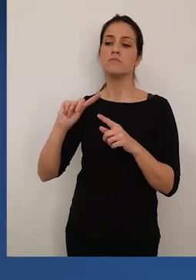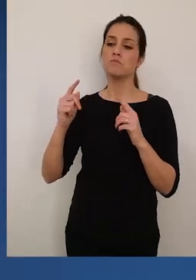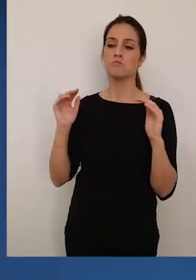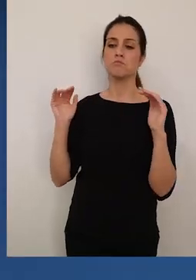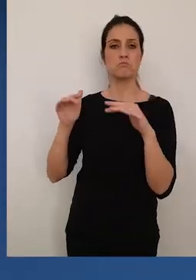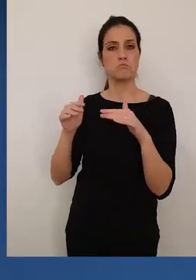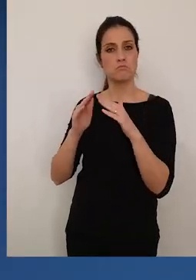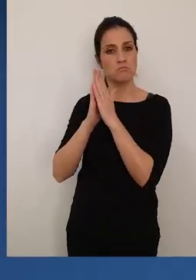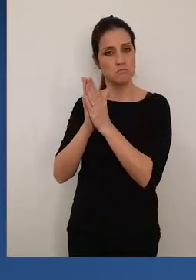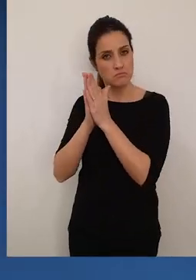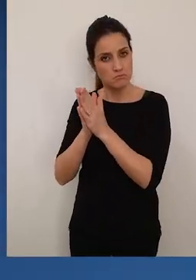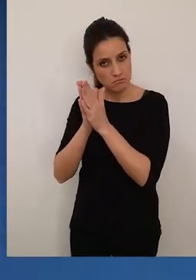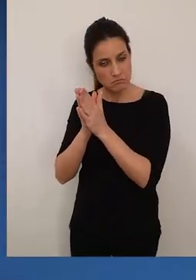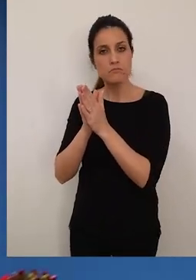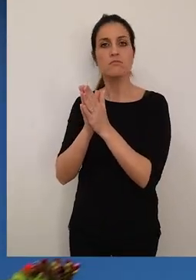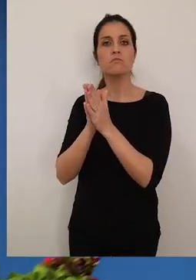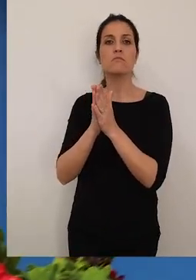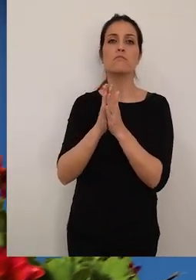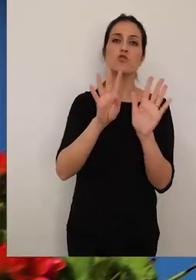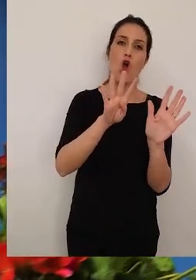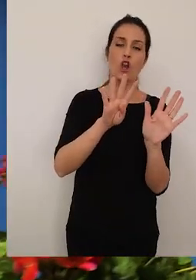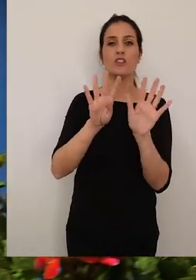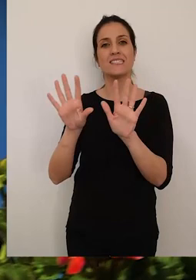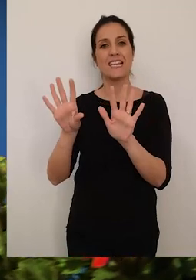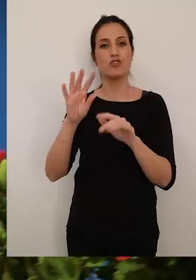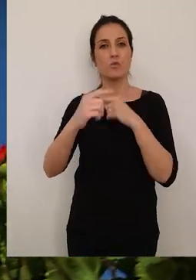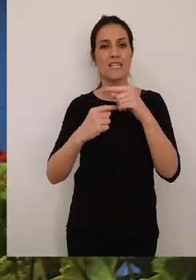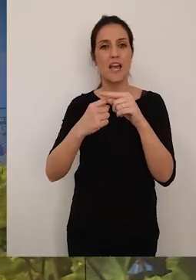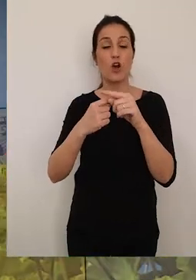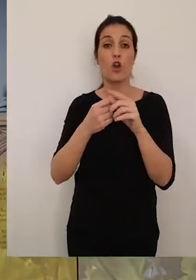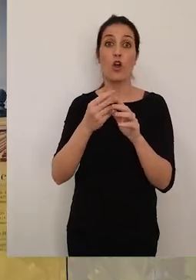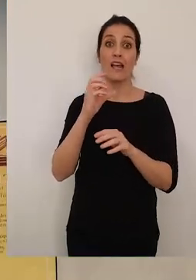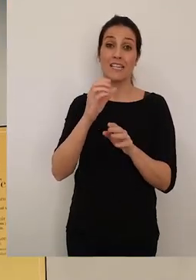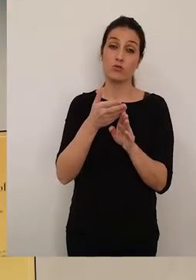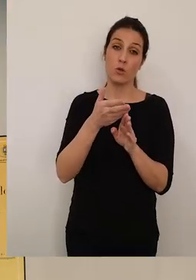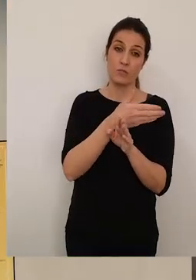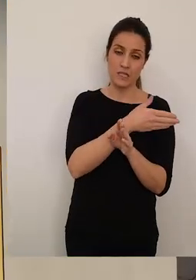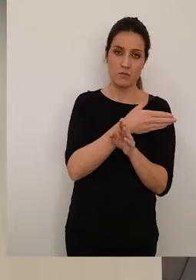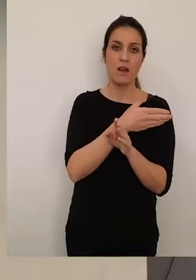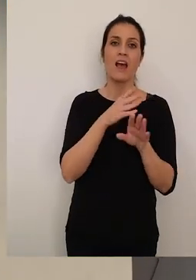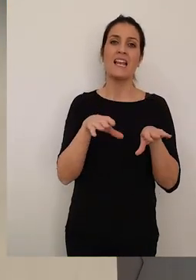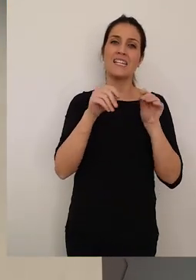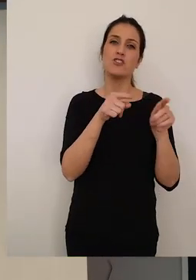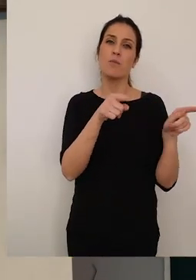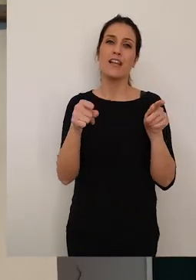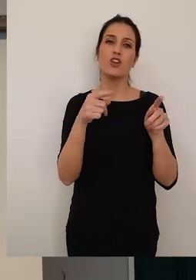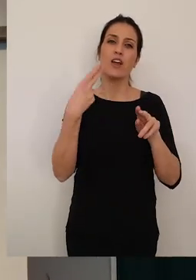religiosi in voga presso le genti Iapige nel IX e X secolo a.C., all'inizio dell'età del ferro.